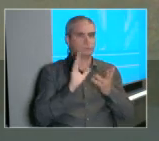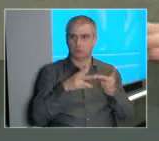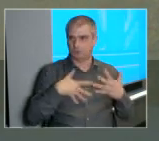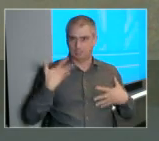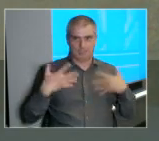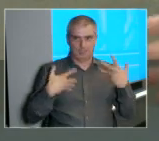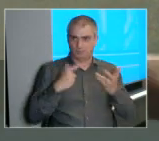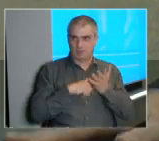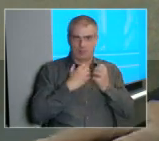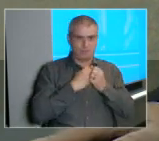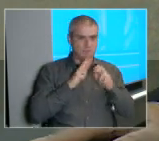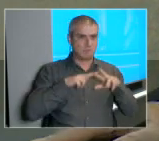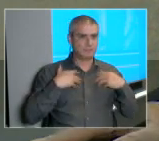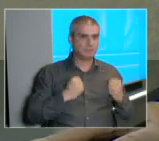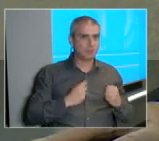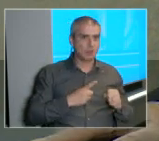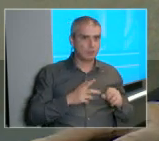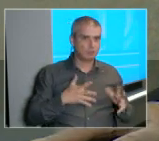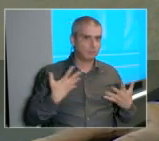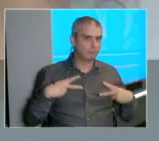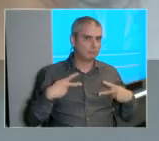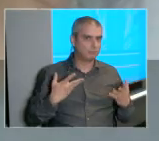גם התרגשות ממצב ביטחוני?